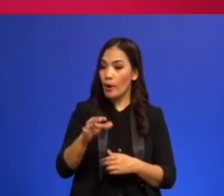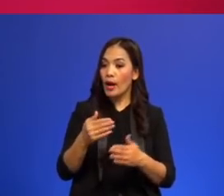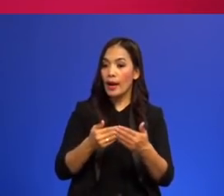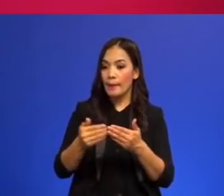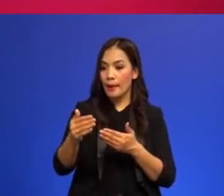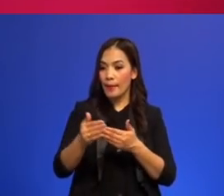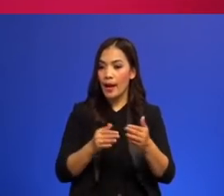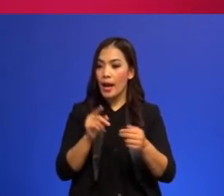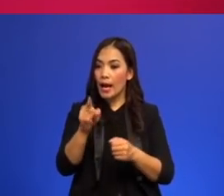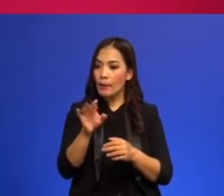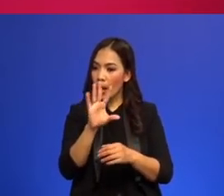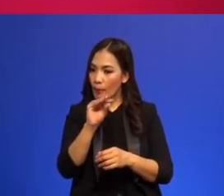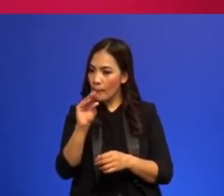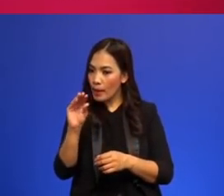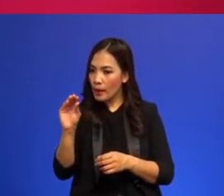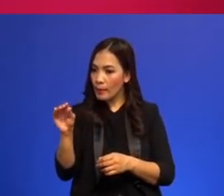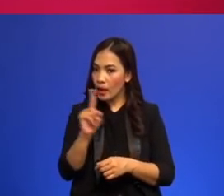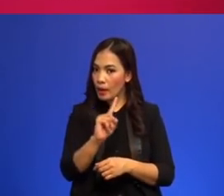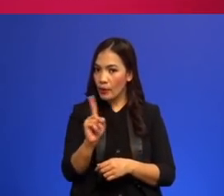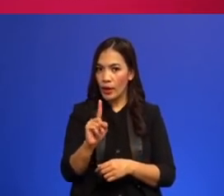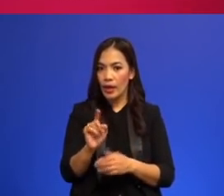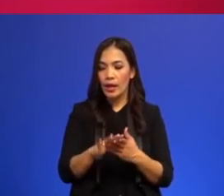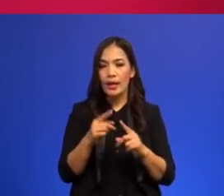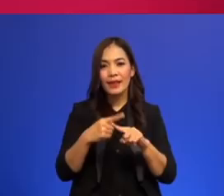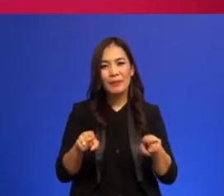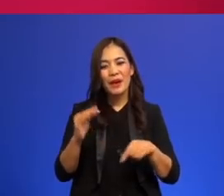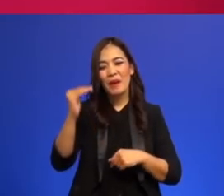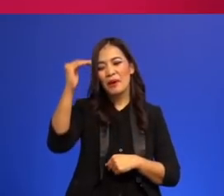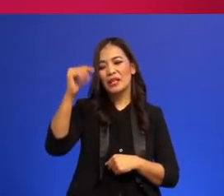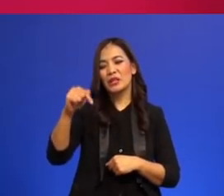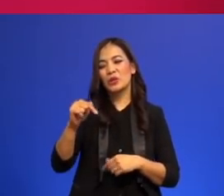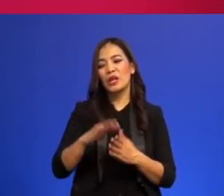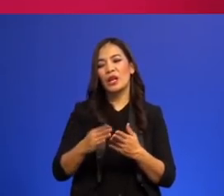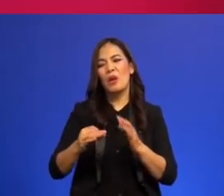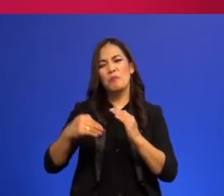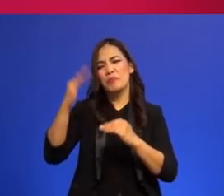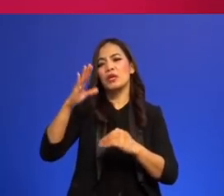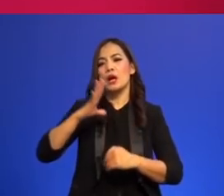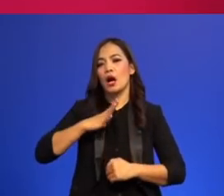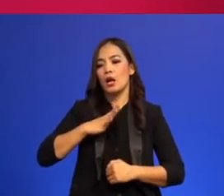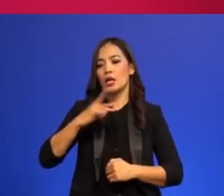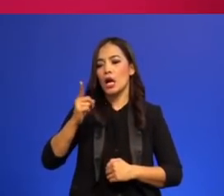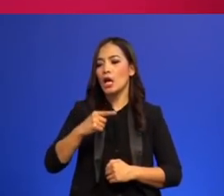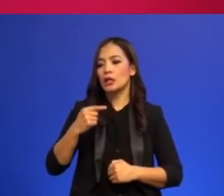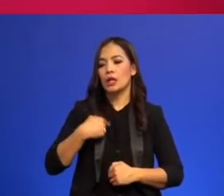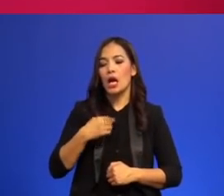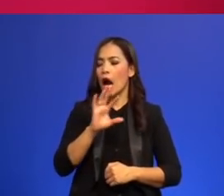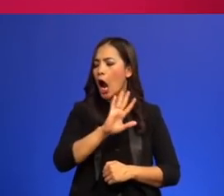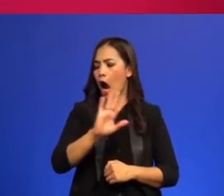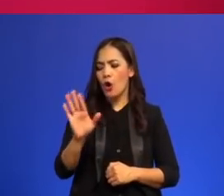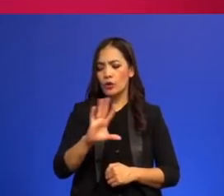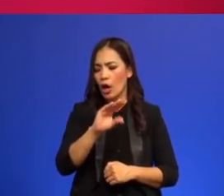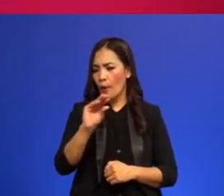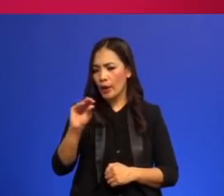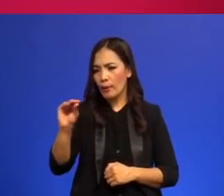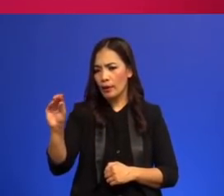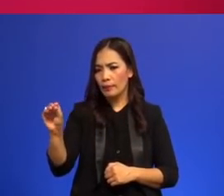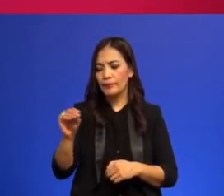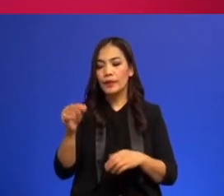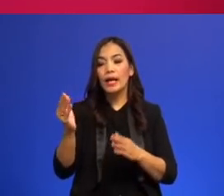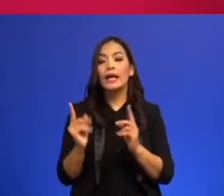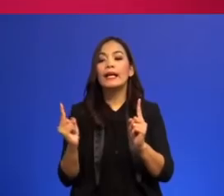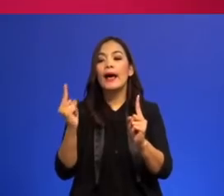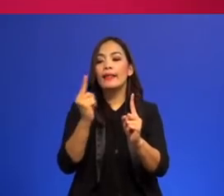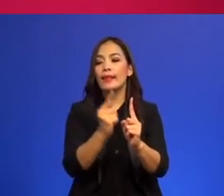you enggak boleh ngomel. Abang saya pak, itu lebih kaya dari saya pak. Enggak usah ngomel. You